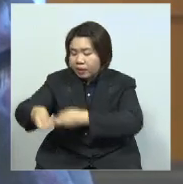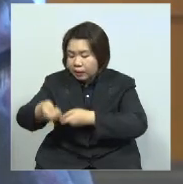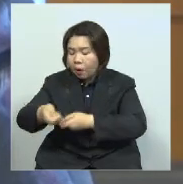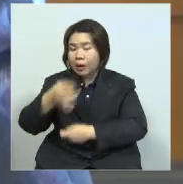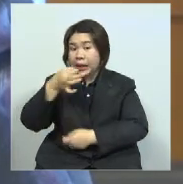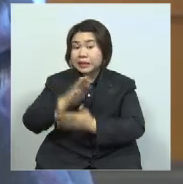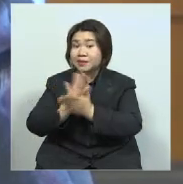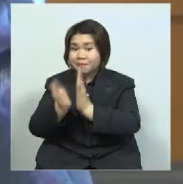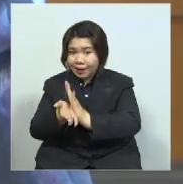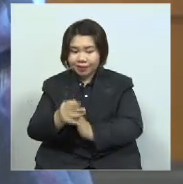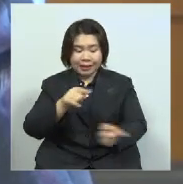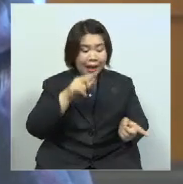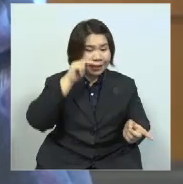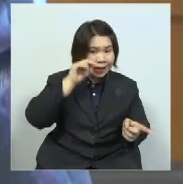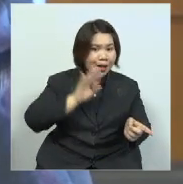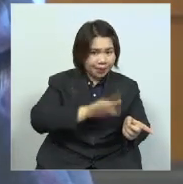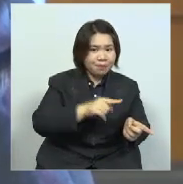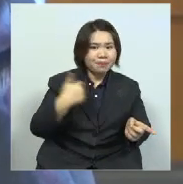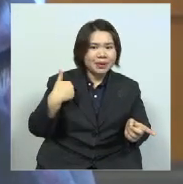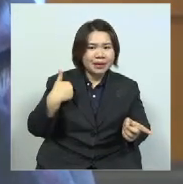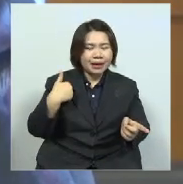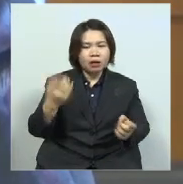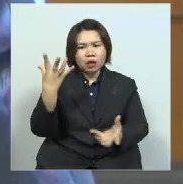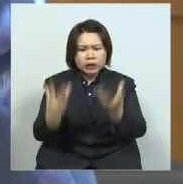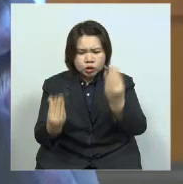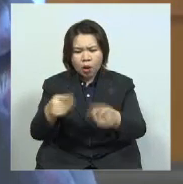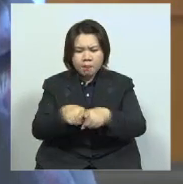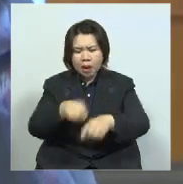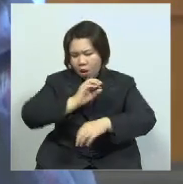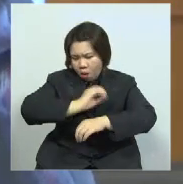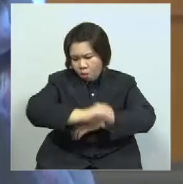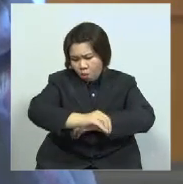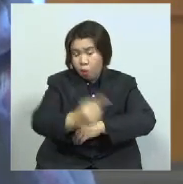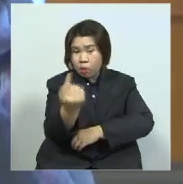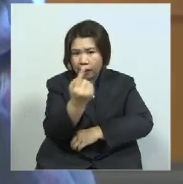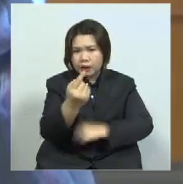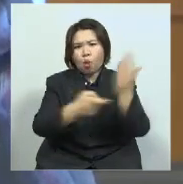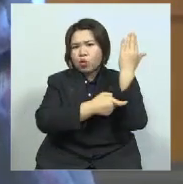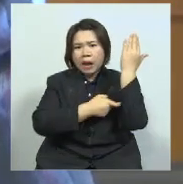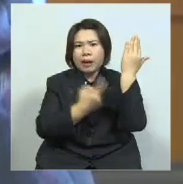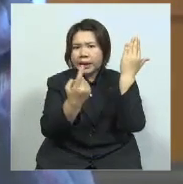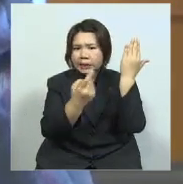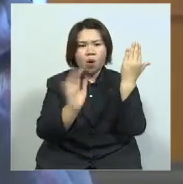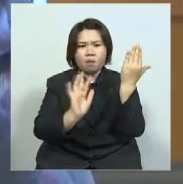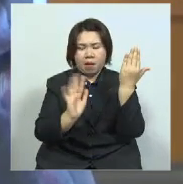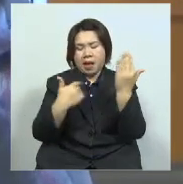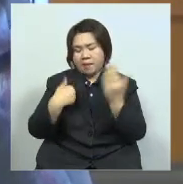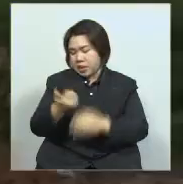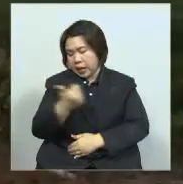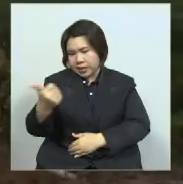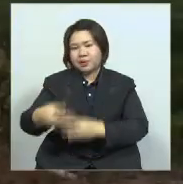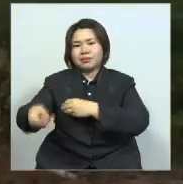ลี่ยนอาชีพปรับเปลี่ยนสัดส่วนการผลิตลดการปลูกพืชเชิงเดี่ยวแทนทดแทนยางพาราในสัดส่วนที่รัฐบาลส่งเสริ